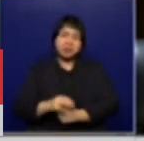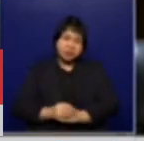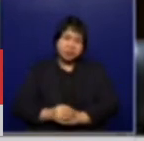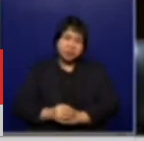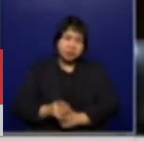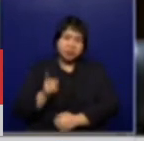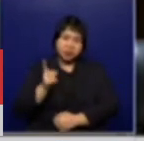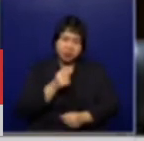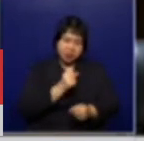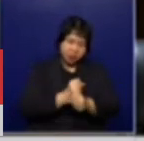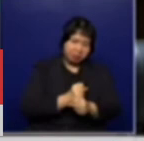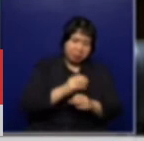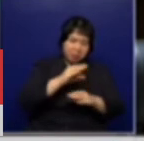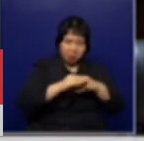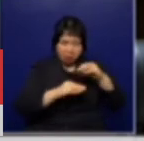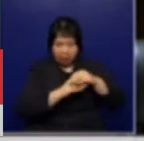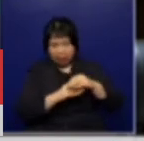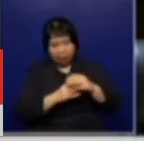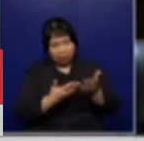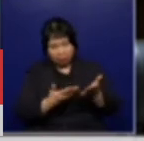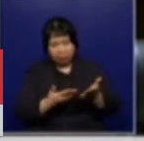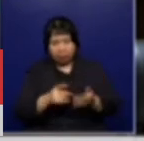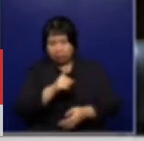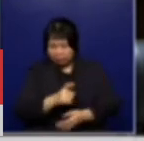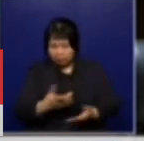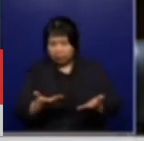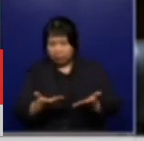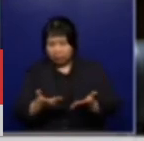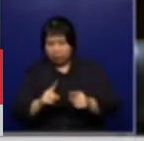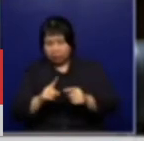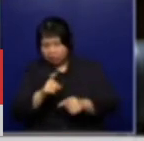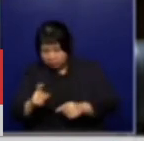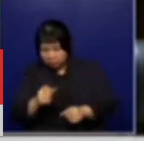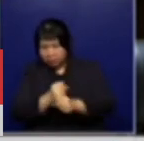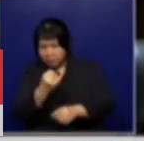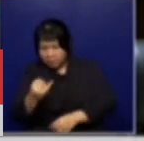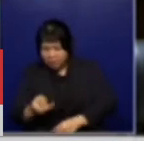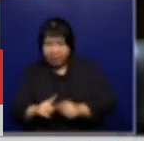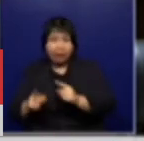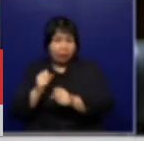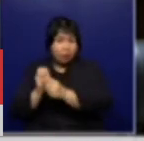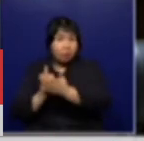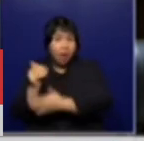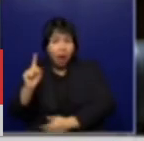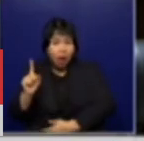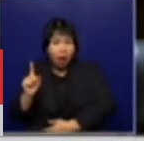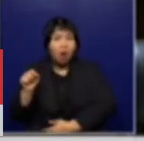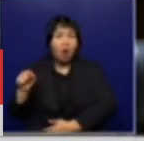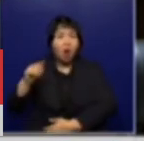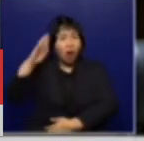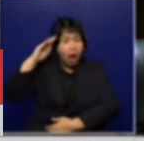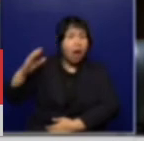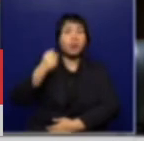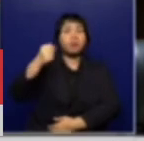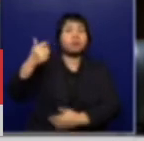ารล้มเหลวทุกอย่างมีแค่อย่างเดียวค่ะที่พลเอกประยุทธ์ทำสำเร็จคือการทำรัฐประห